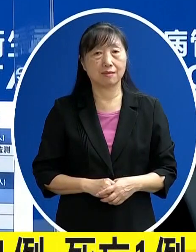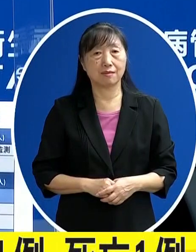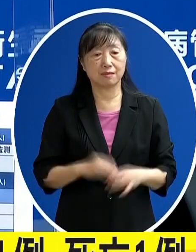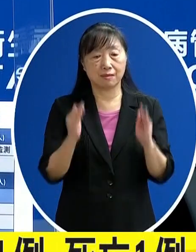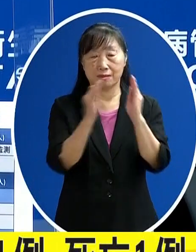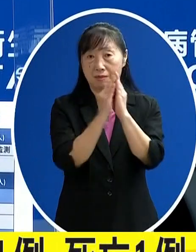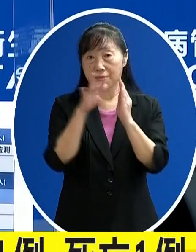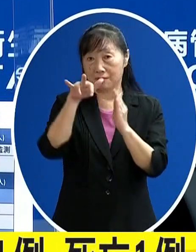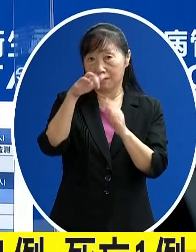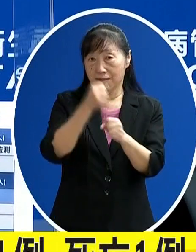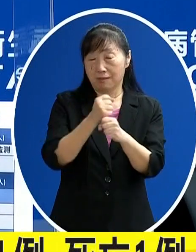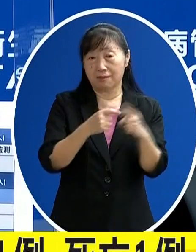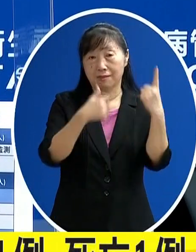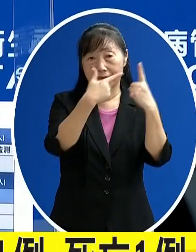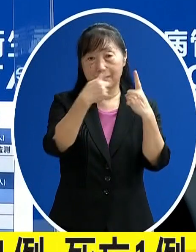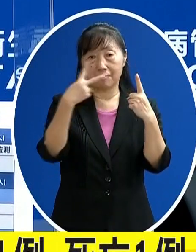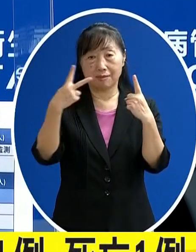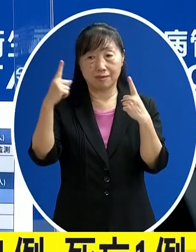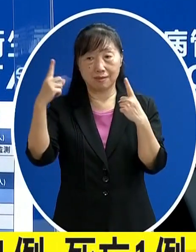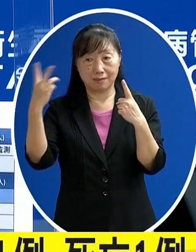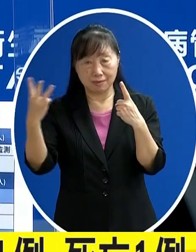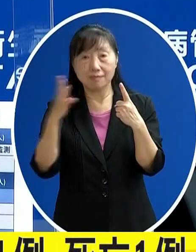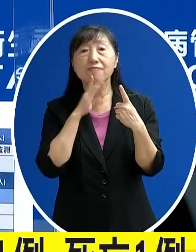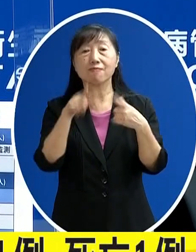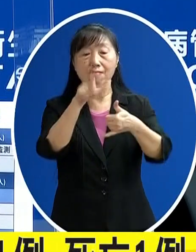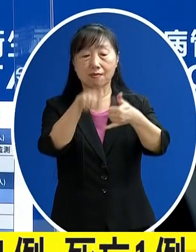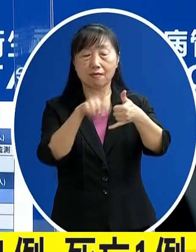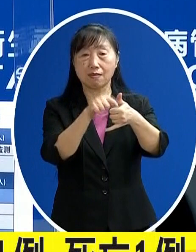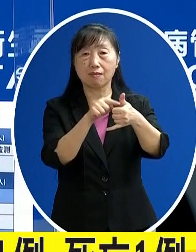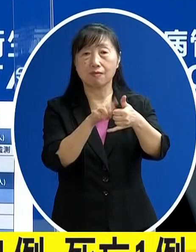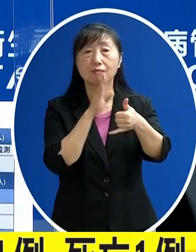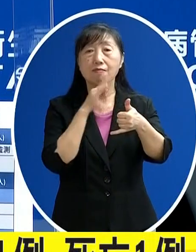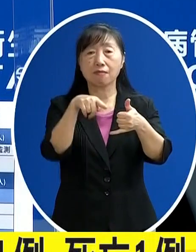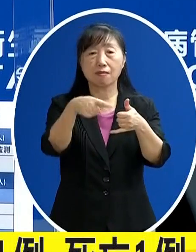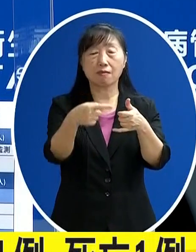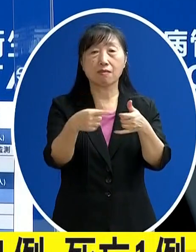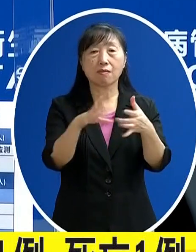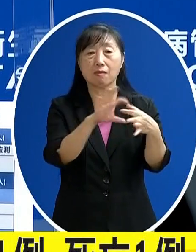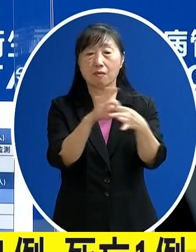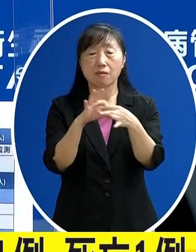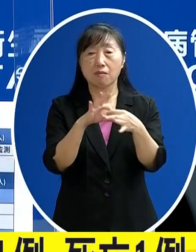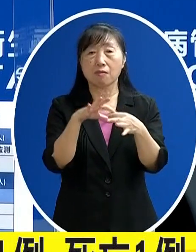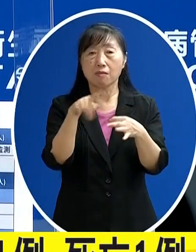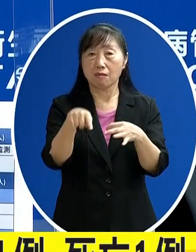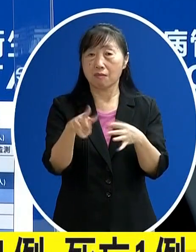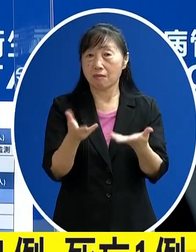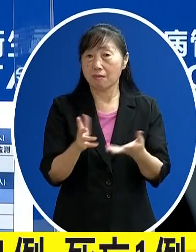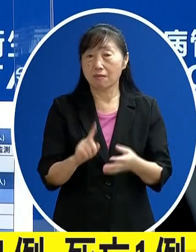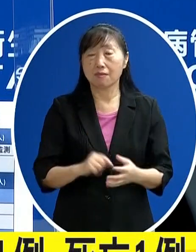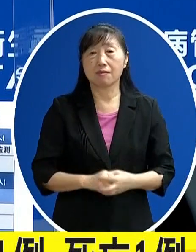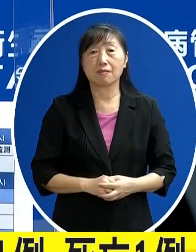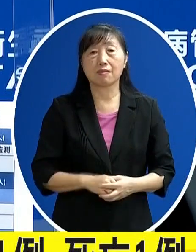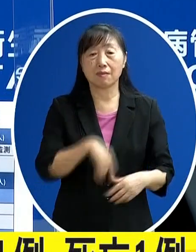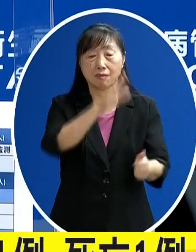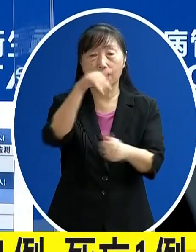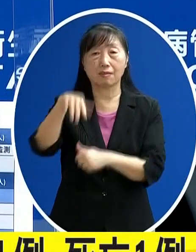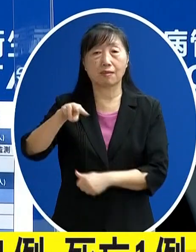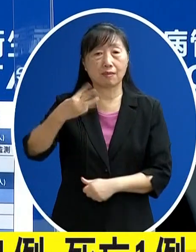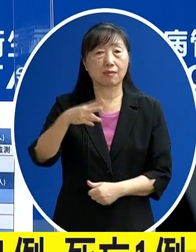那桃捷这位16213是桃捷的相关的一些案子那是框